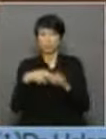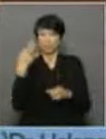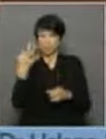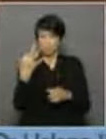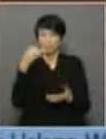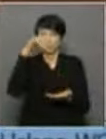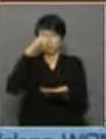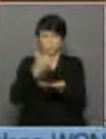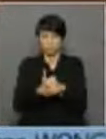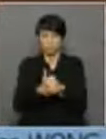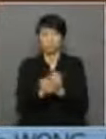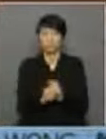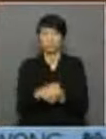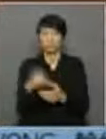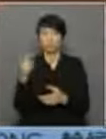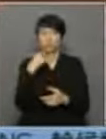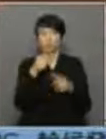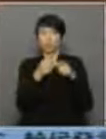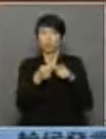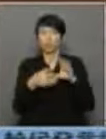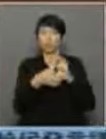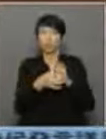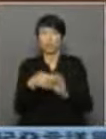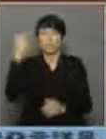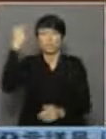考慮，因為我講開公關知識啫，係咪？